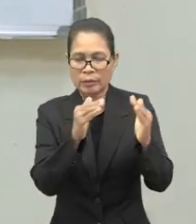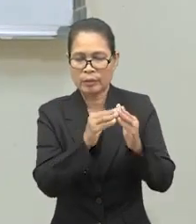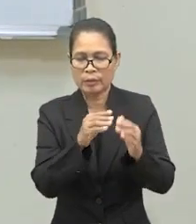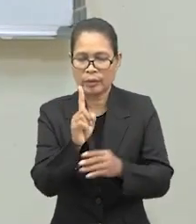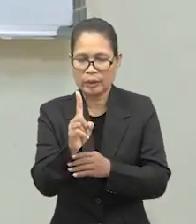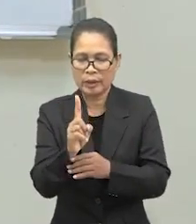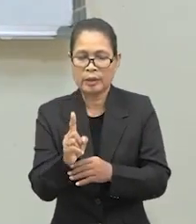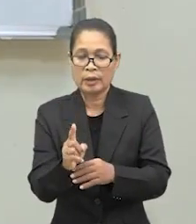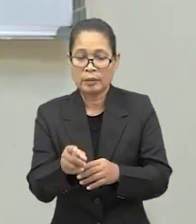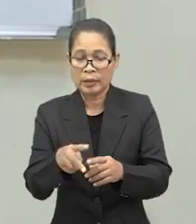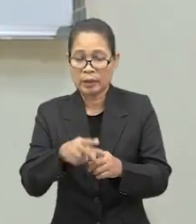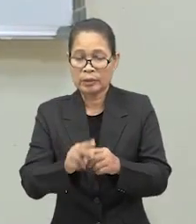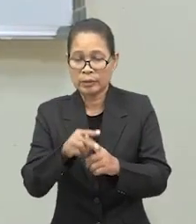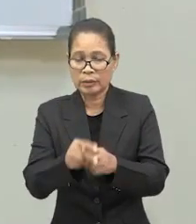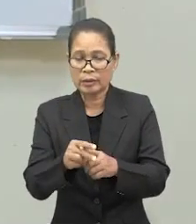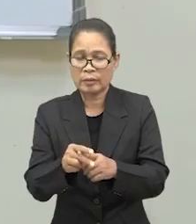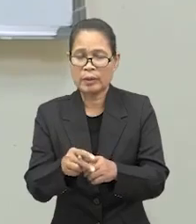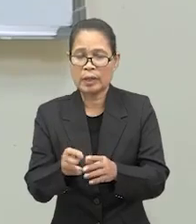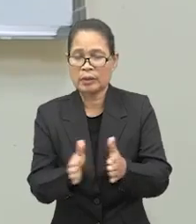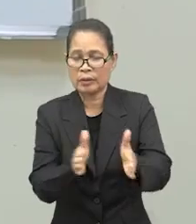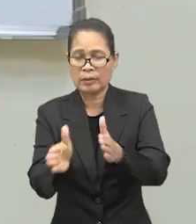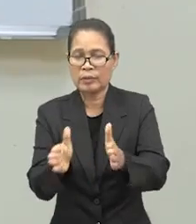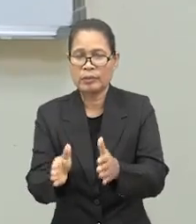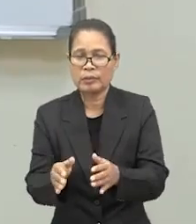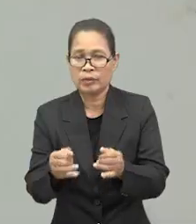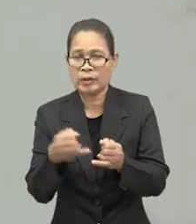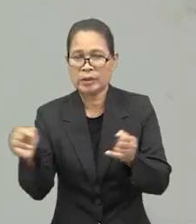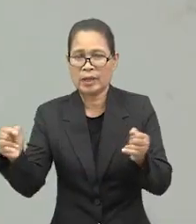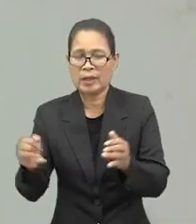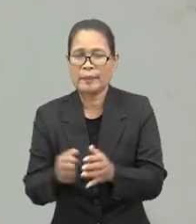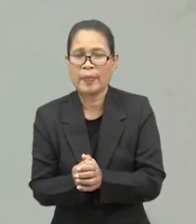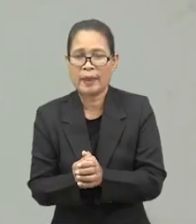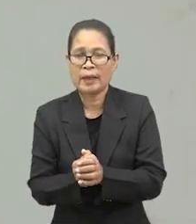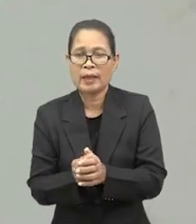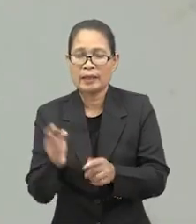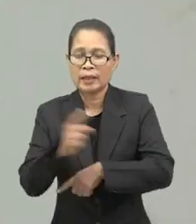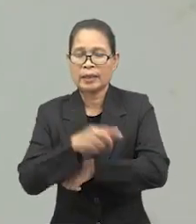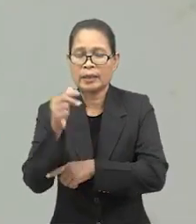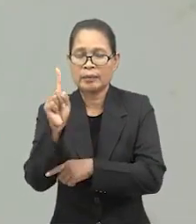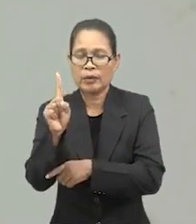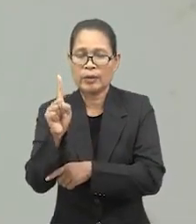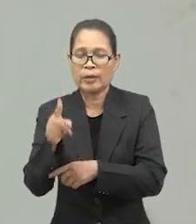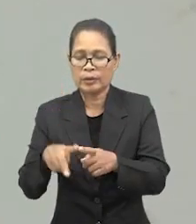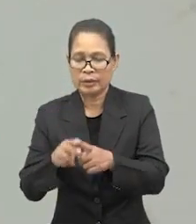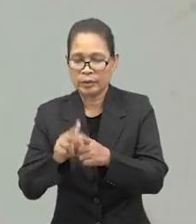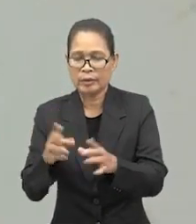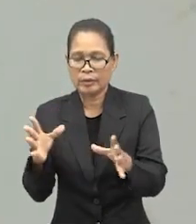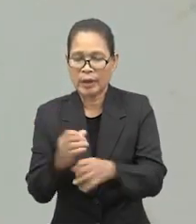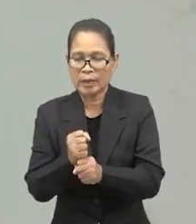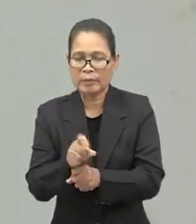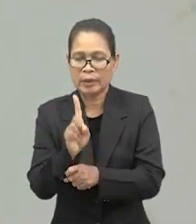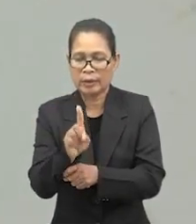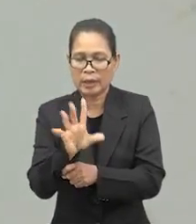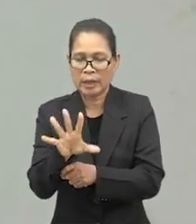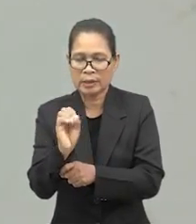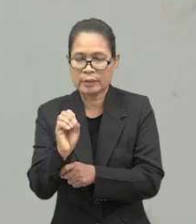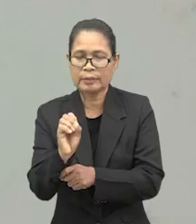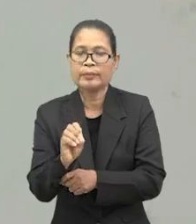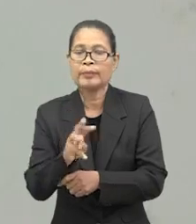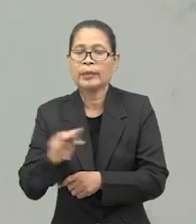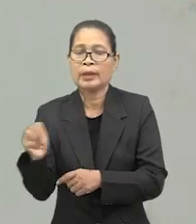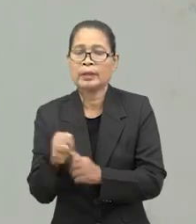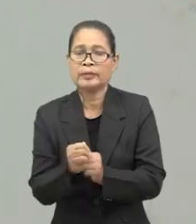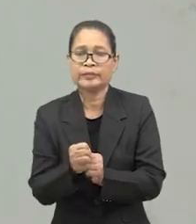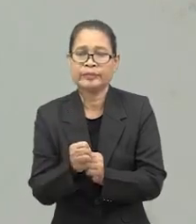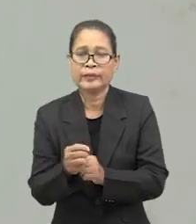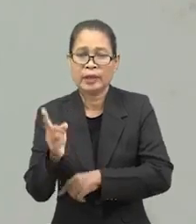phô mùi ban chua chôl phlâu lúng mùi xài ngay tí mùi chua chôl ban mà rồi